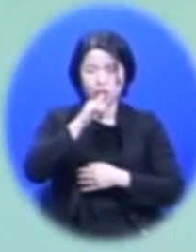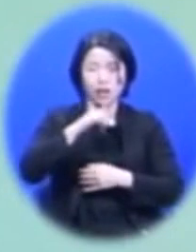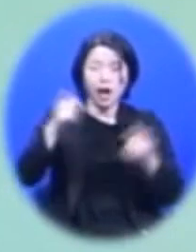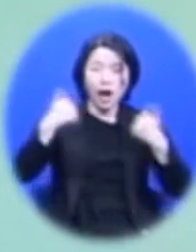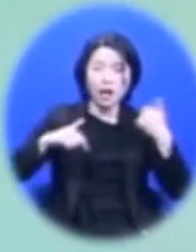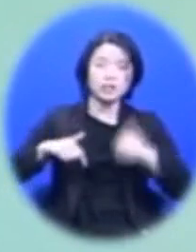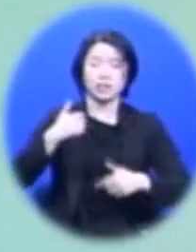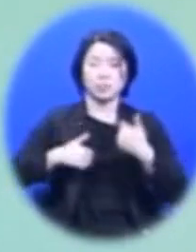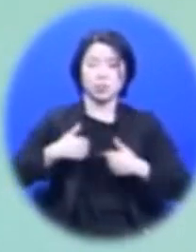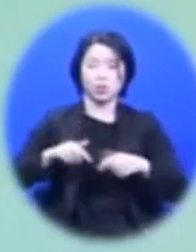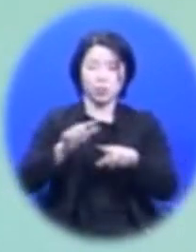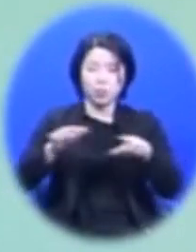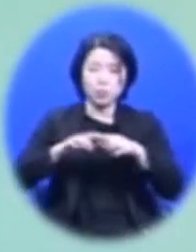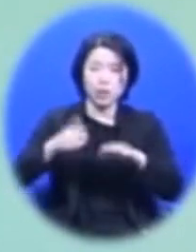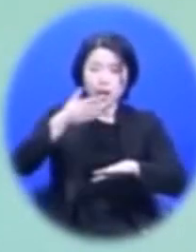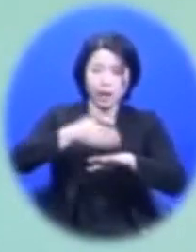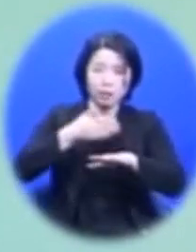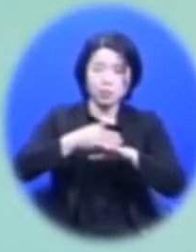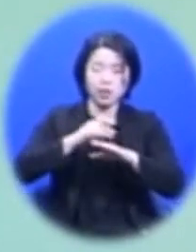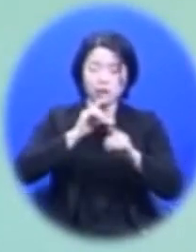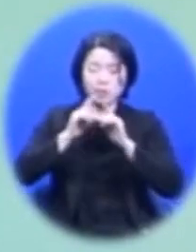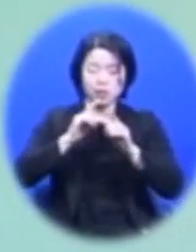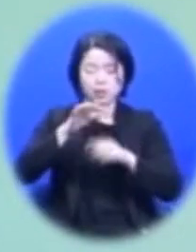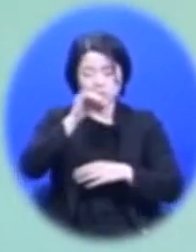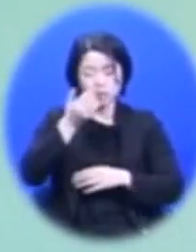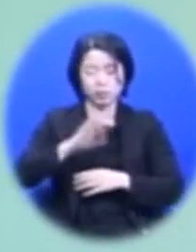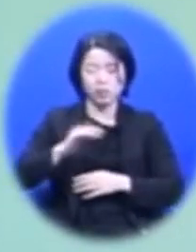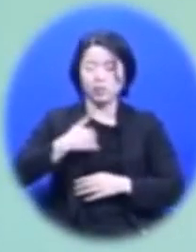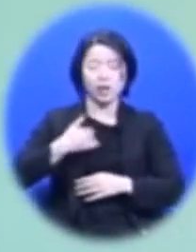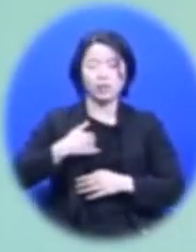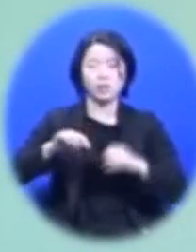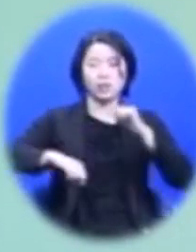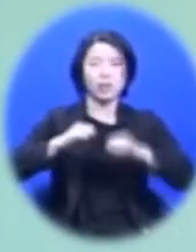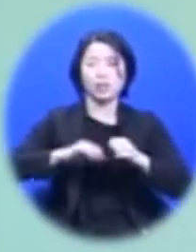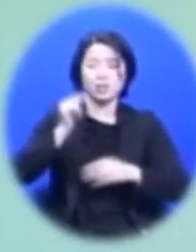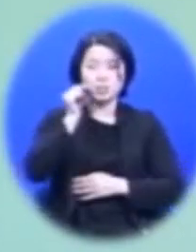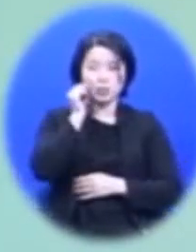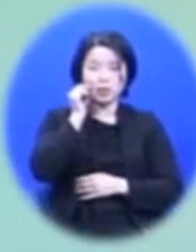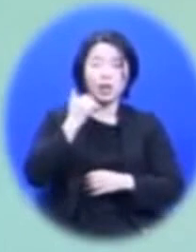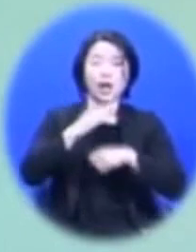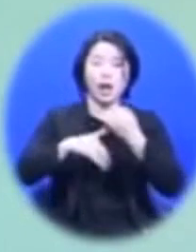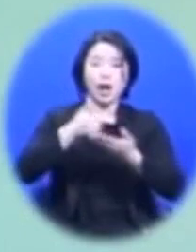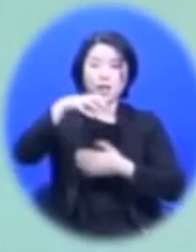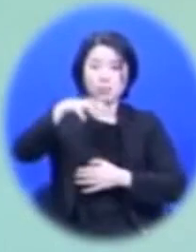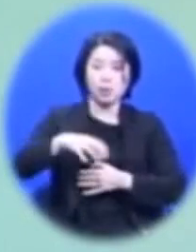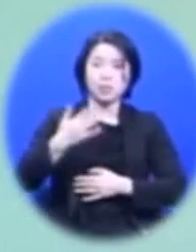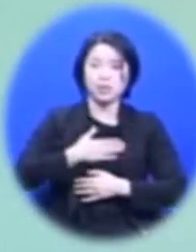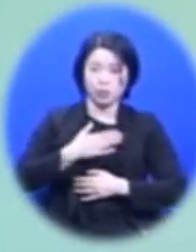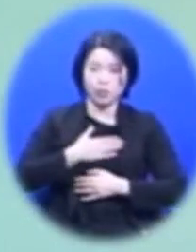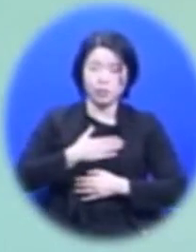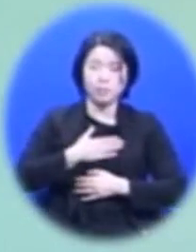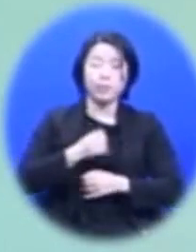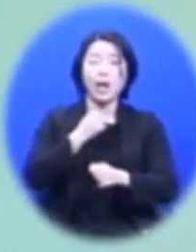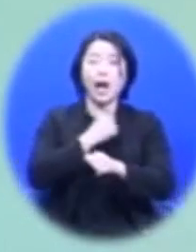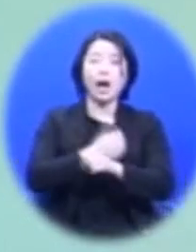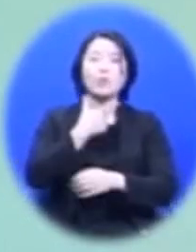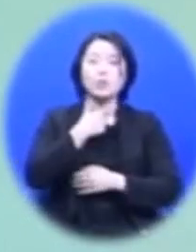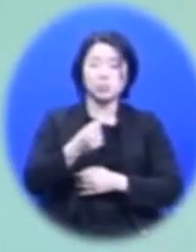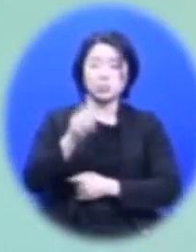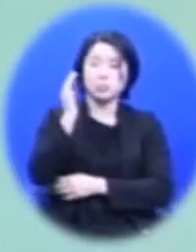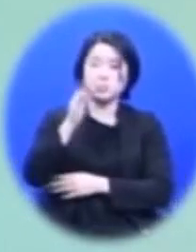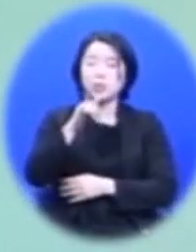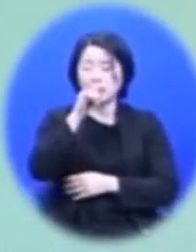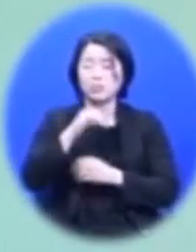범사에 감사하라고 그랬는데 그러지 못하고 있는 걸. 그러나 하나님 앞에 저는 하고 싶은 이야기가